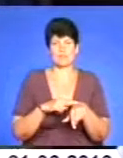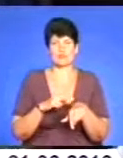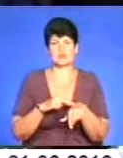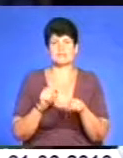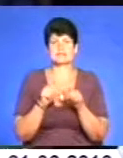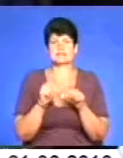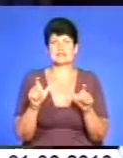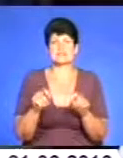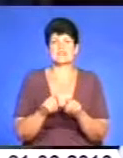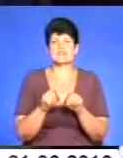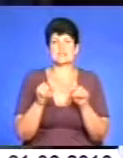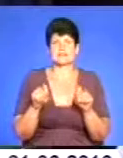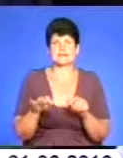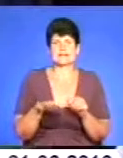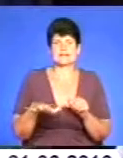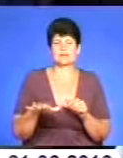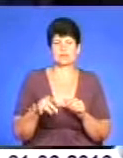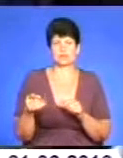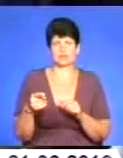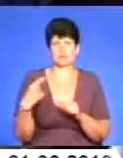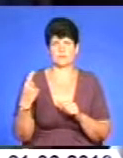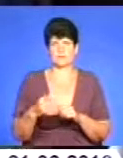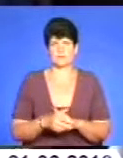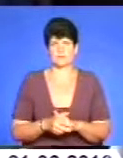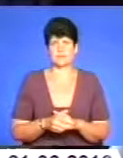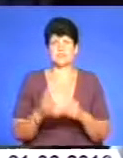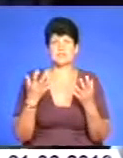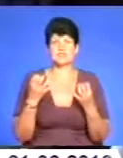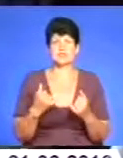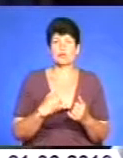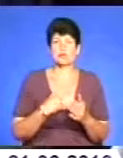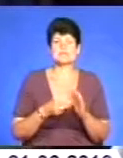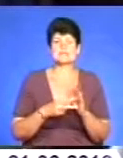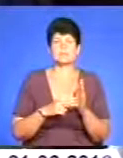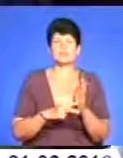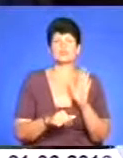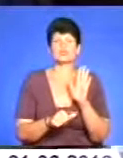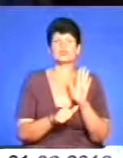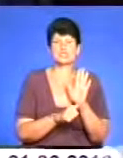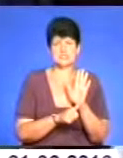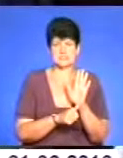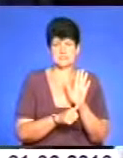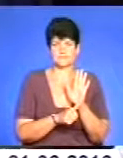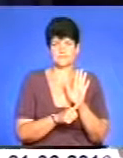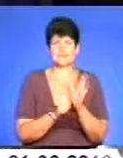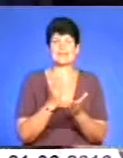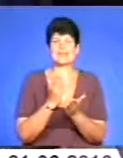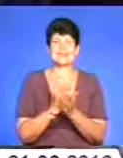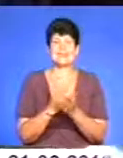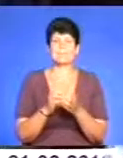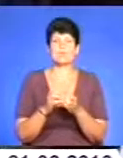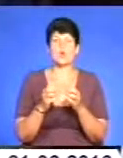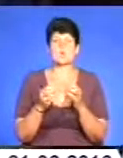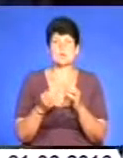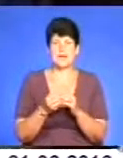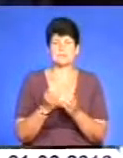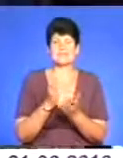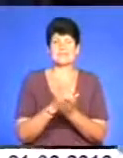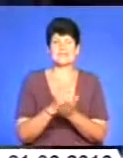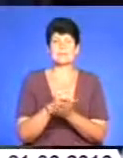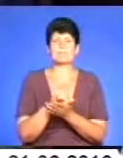і завдячуючи підтримки голови адміністрації обласної Степана Степановича Барни, завдячуючи Віктору Вікторовичу